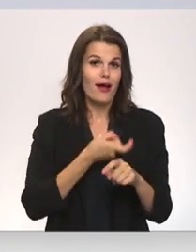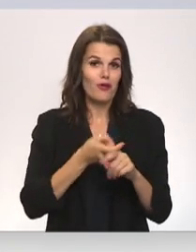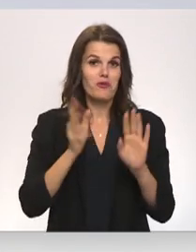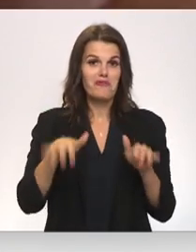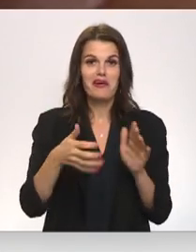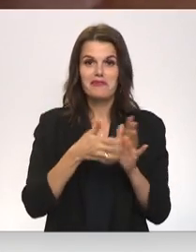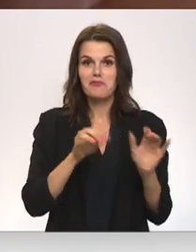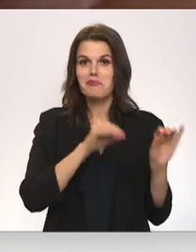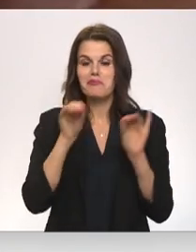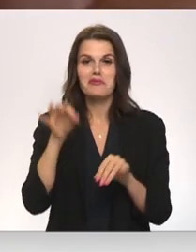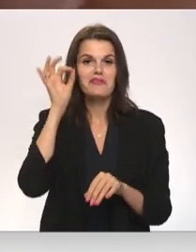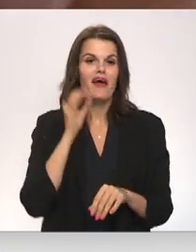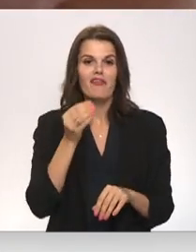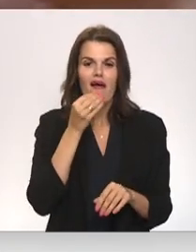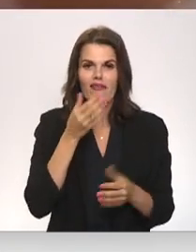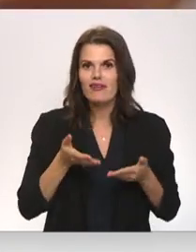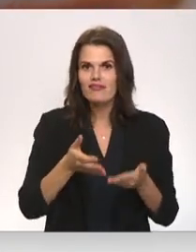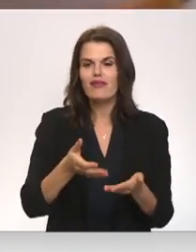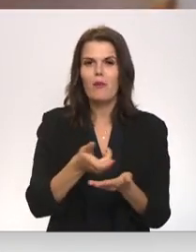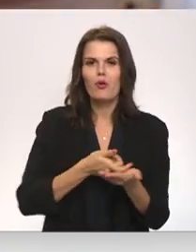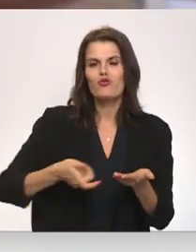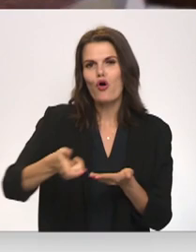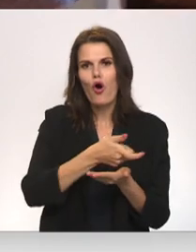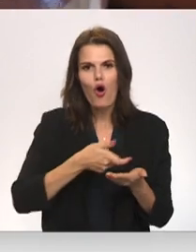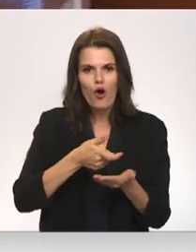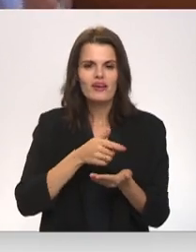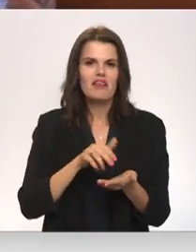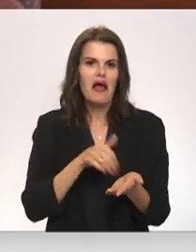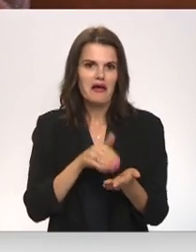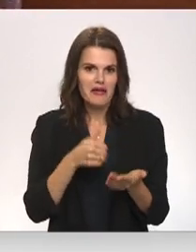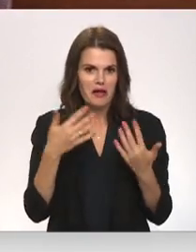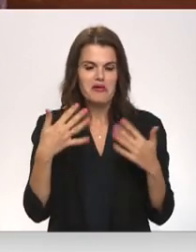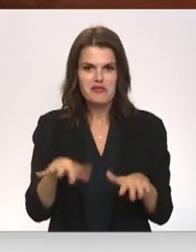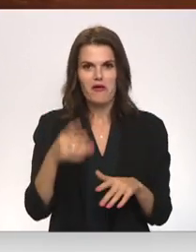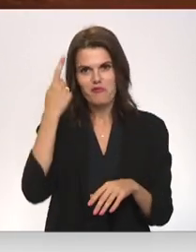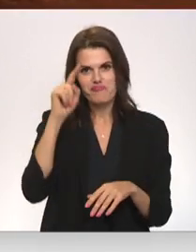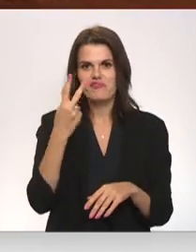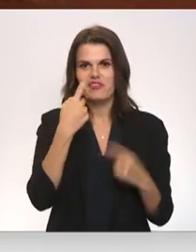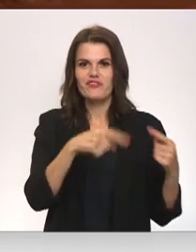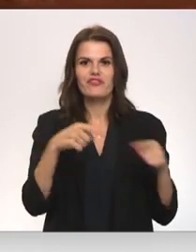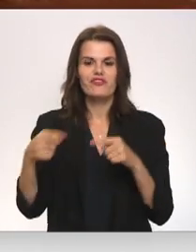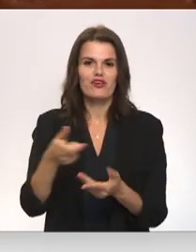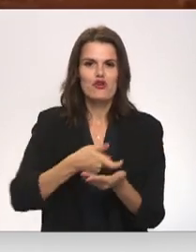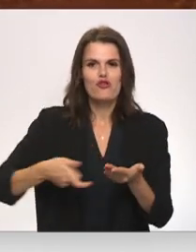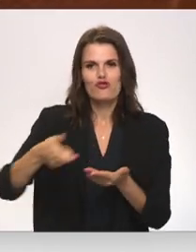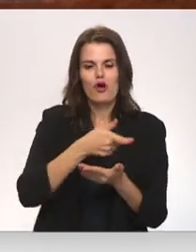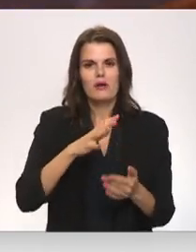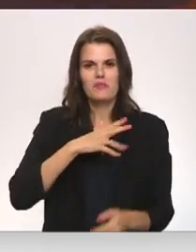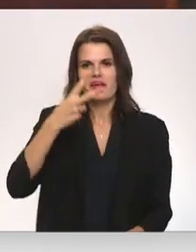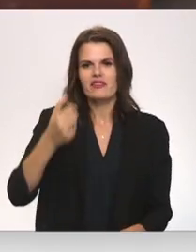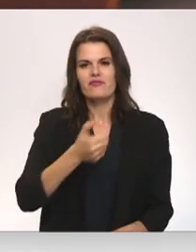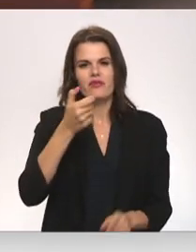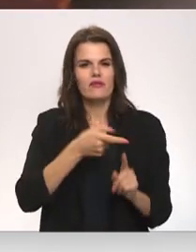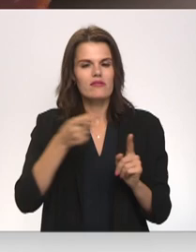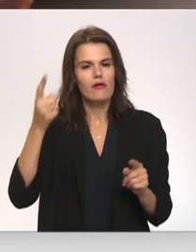saldajos ēdienos, cepot biskvītus un gatavojot krēmus, nu rezultējusies jau 2 veidu tortēs. Līdz tam noiedz 2 gadu garš